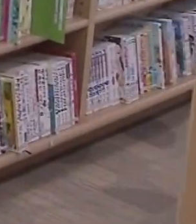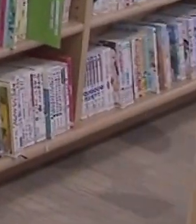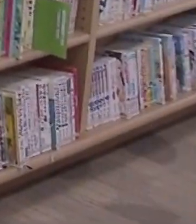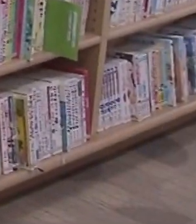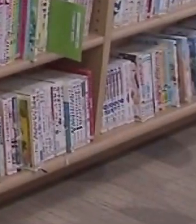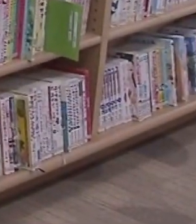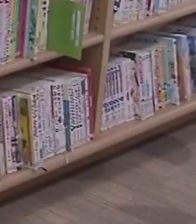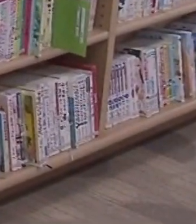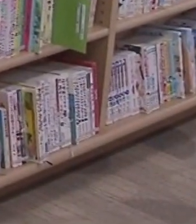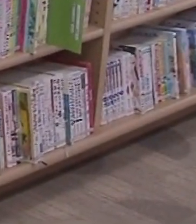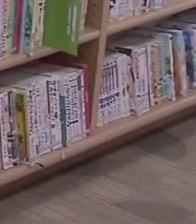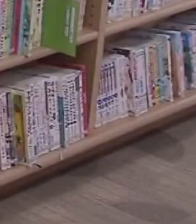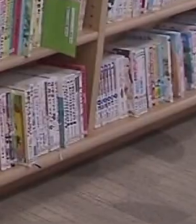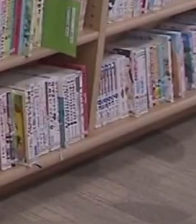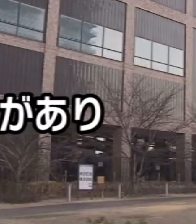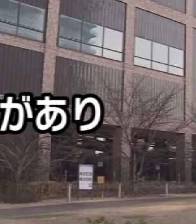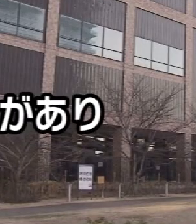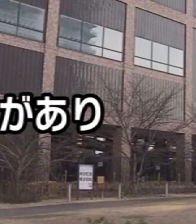です。